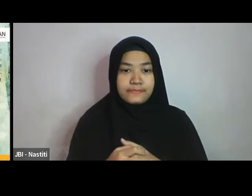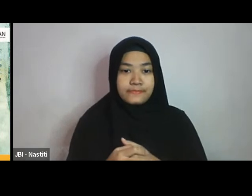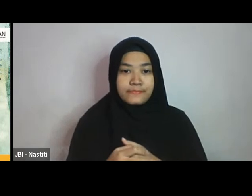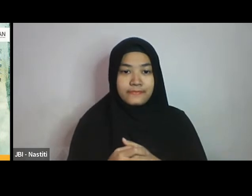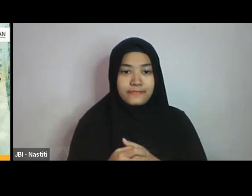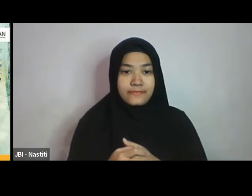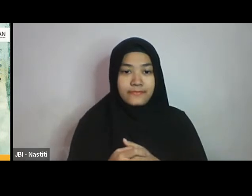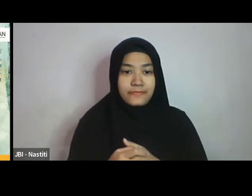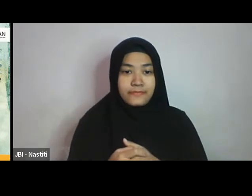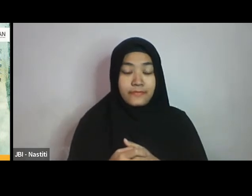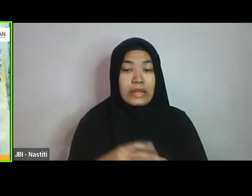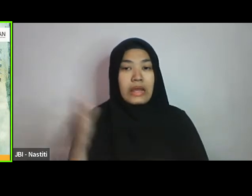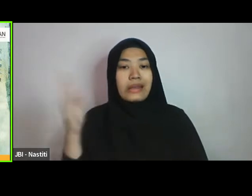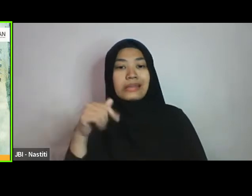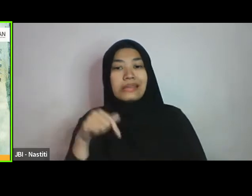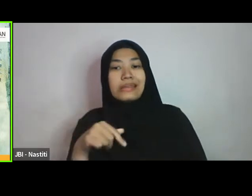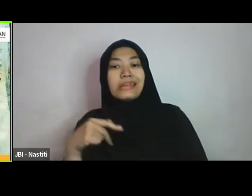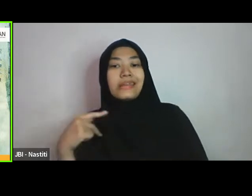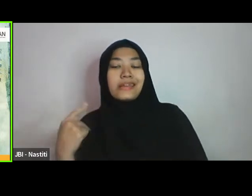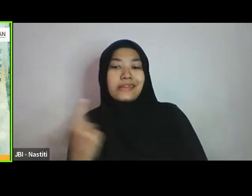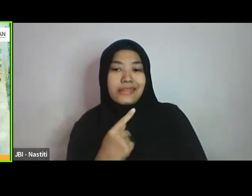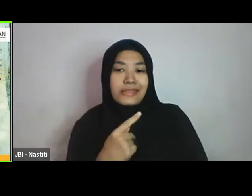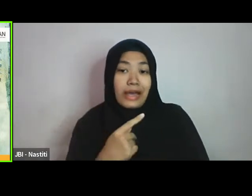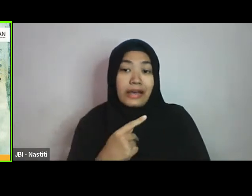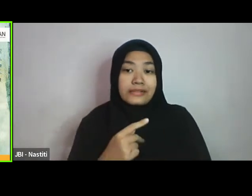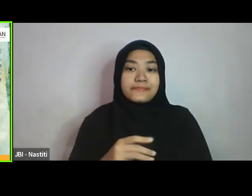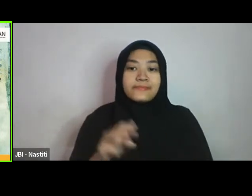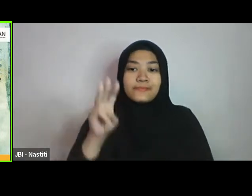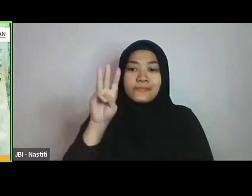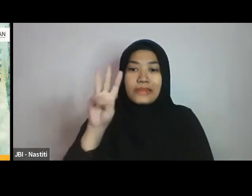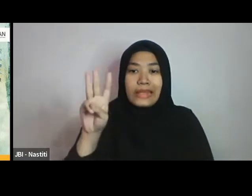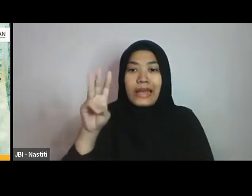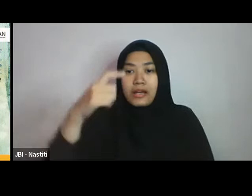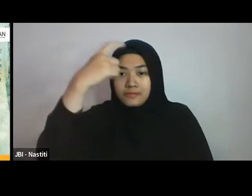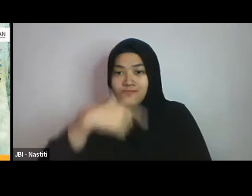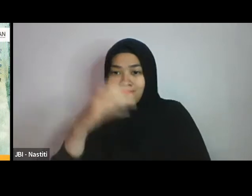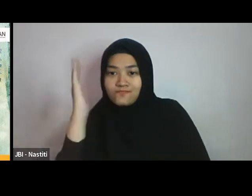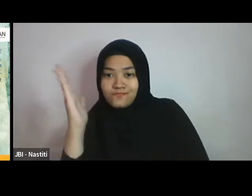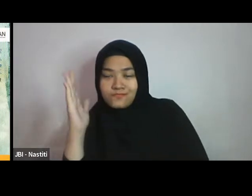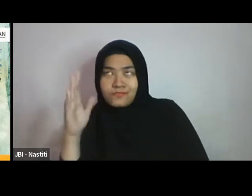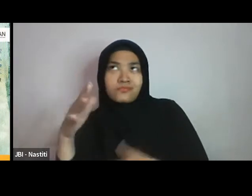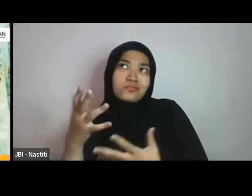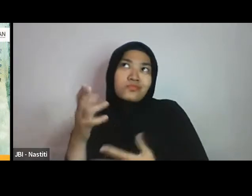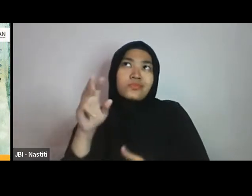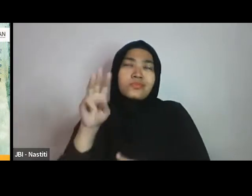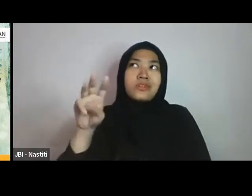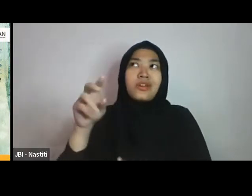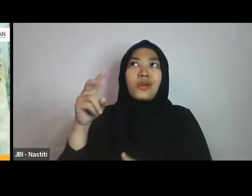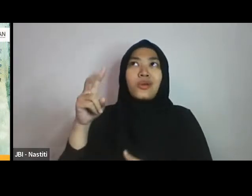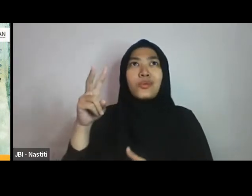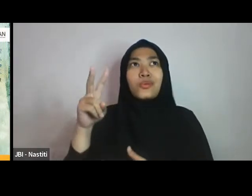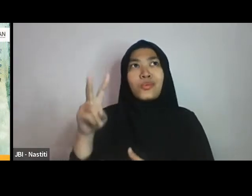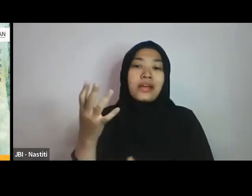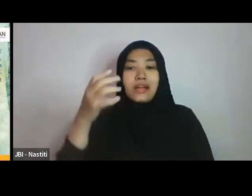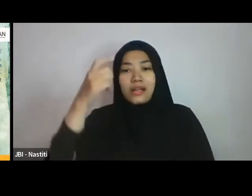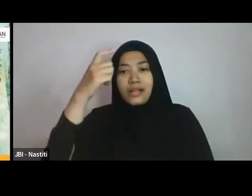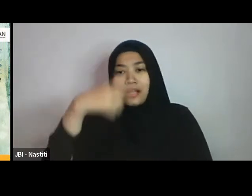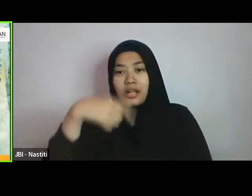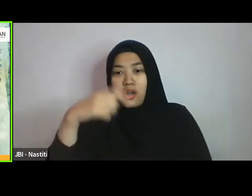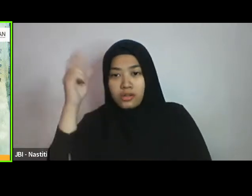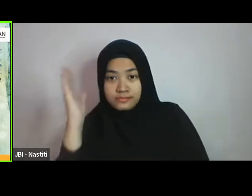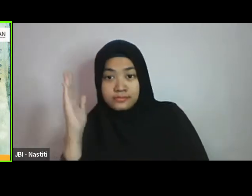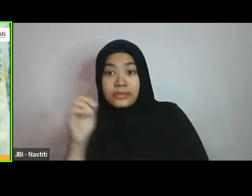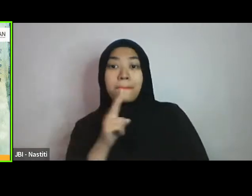sesi kali ini kita akan ada 3 pembicara dalam bahasa Inggris, 3 atau 2, tergantung Pak Hans akan bicara dalam bahasa Indonesia atau